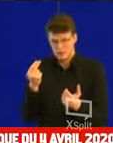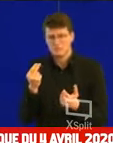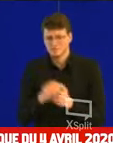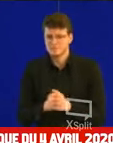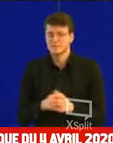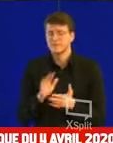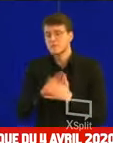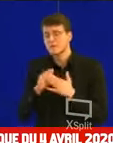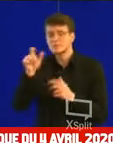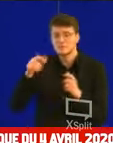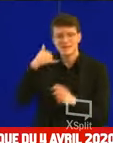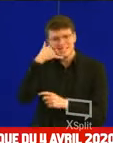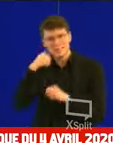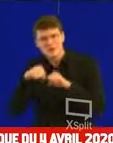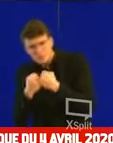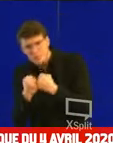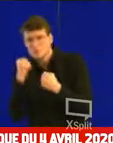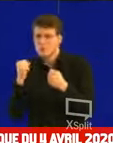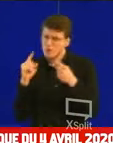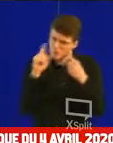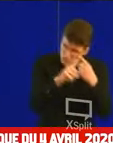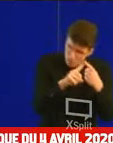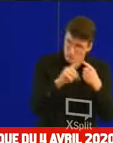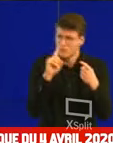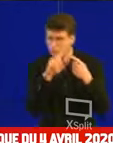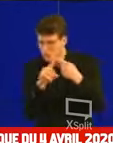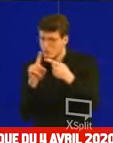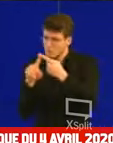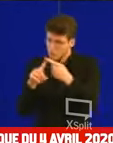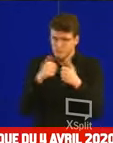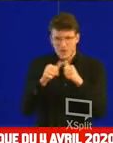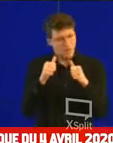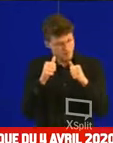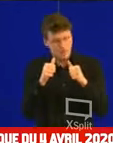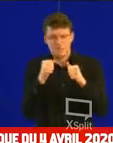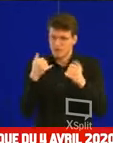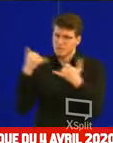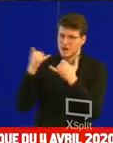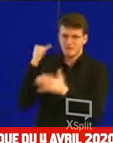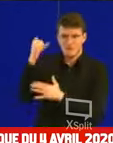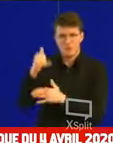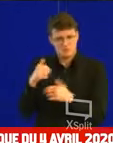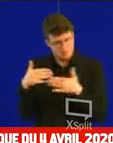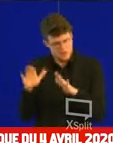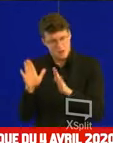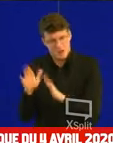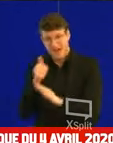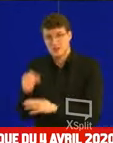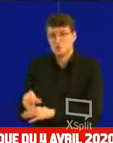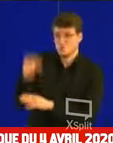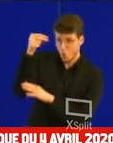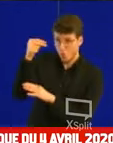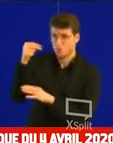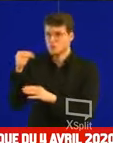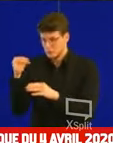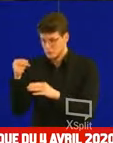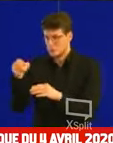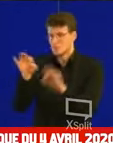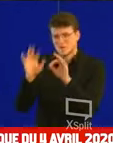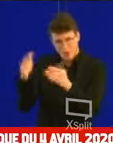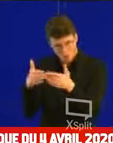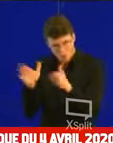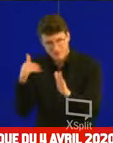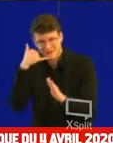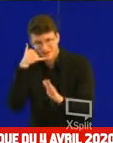smartphone qu'ils aiment et veulent defect o'quinn caisse fermée le groupe new york une brève note